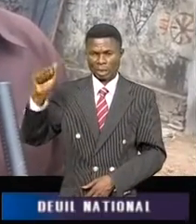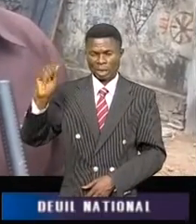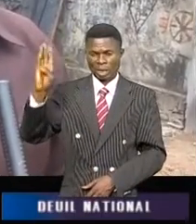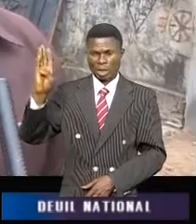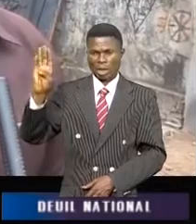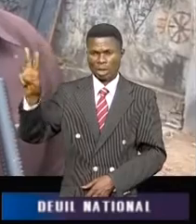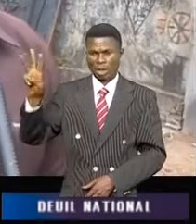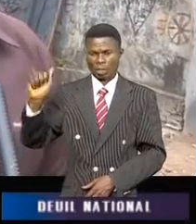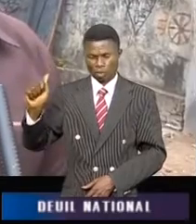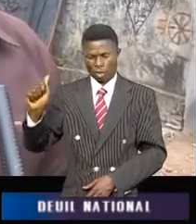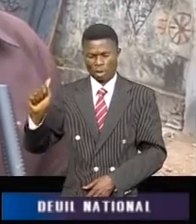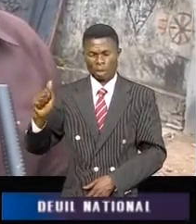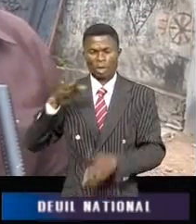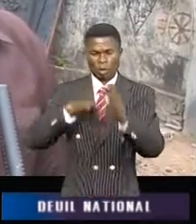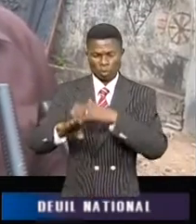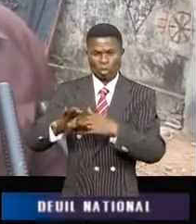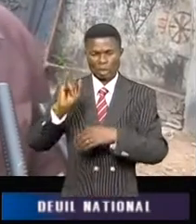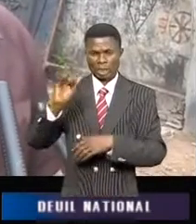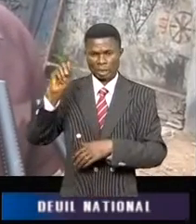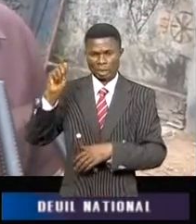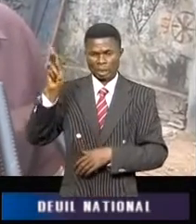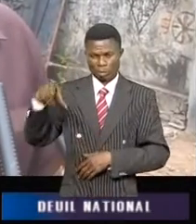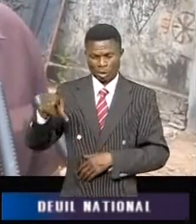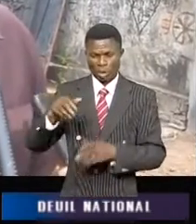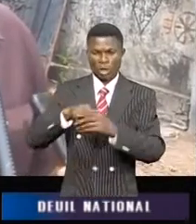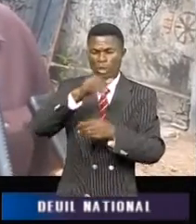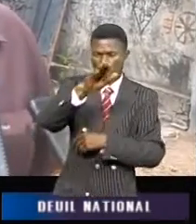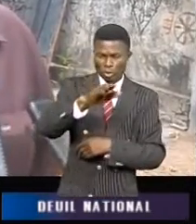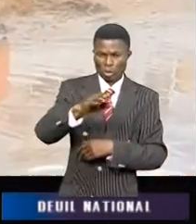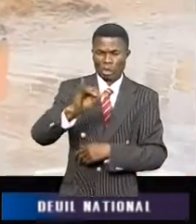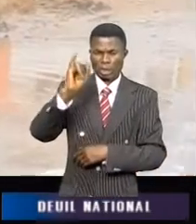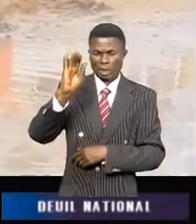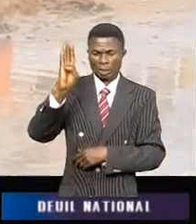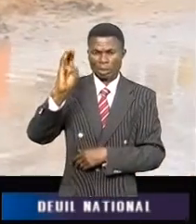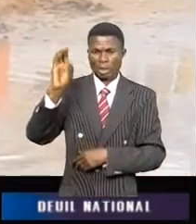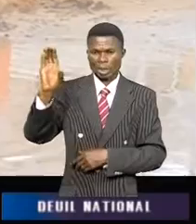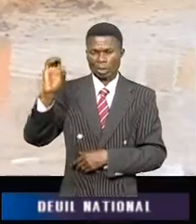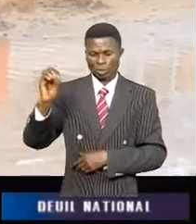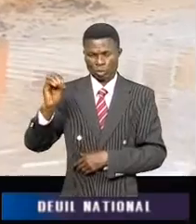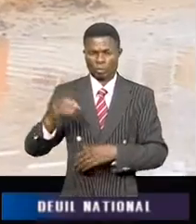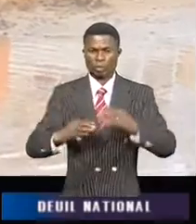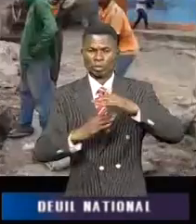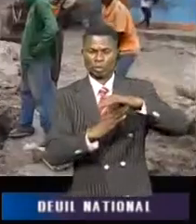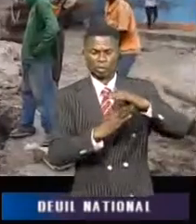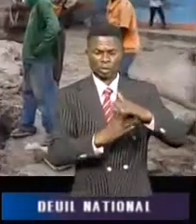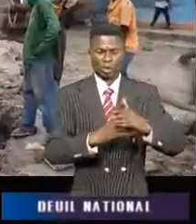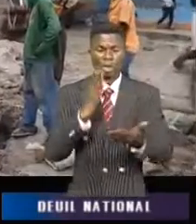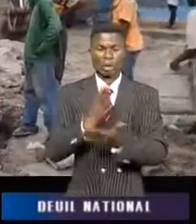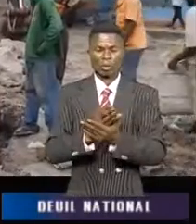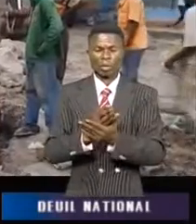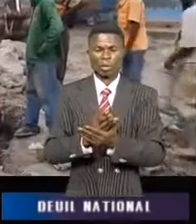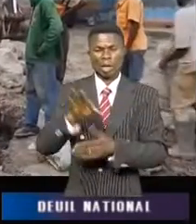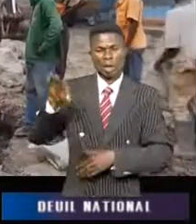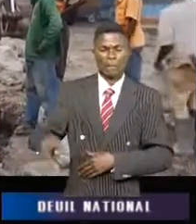ici, ITP, nous sortons de l'autre côté à Iveco. Un partenariat public-privé bénéfique pour les